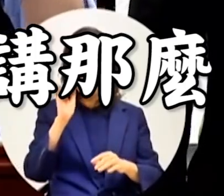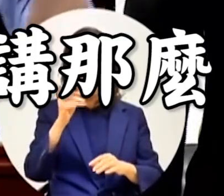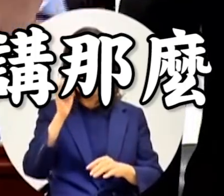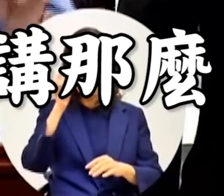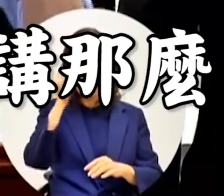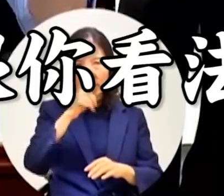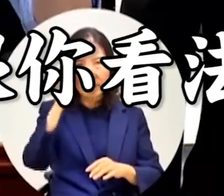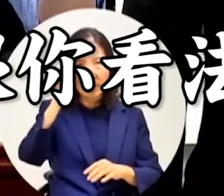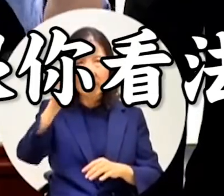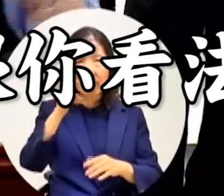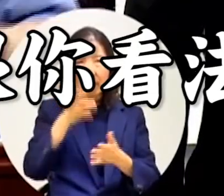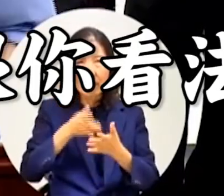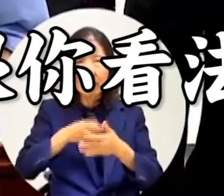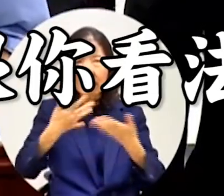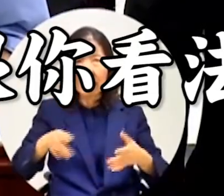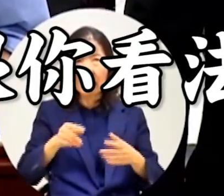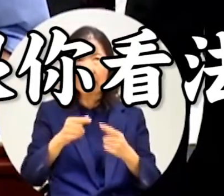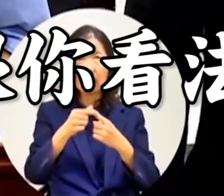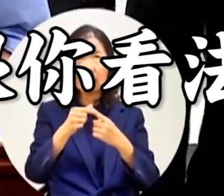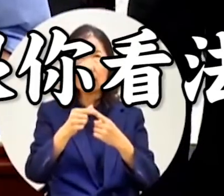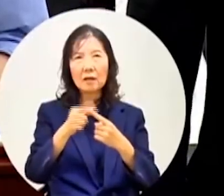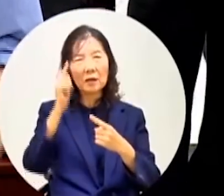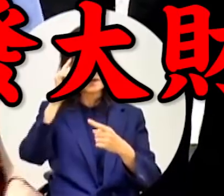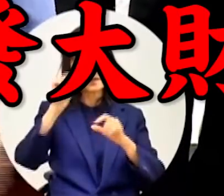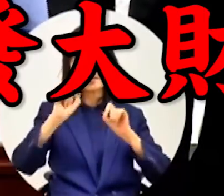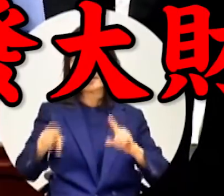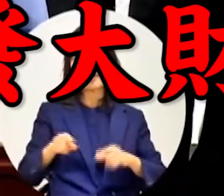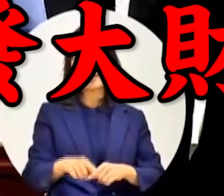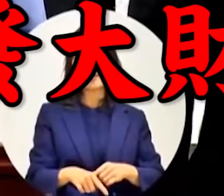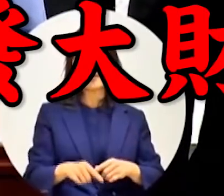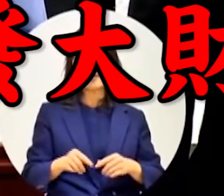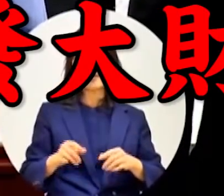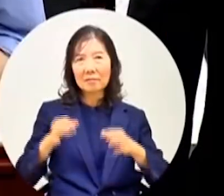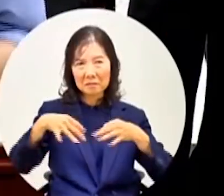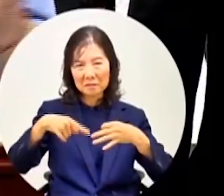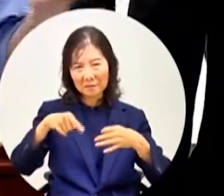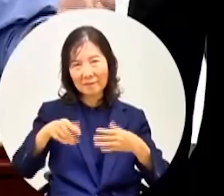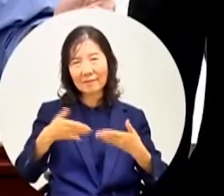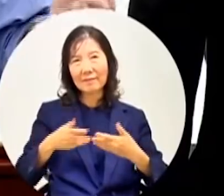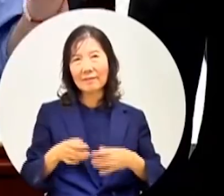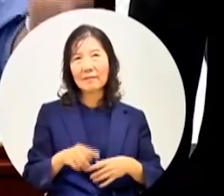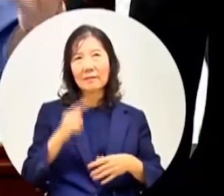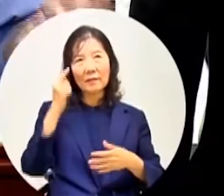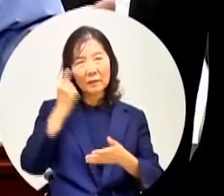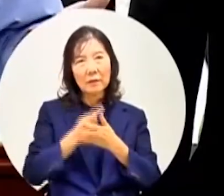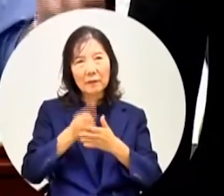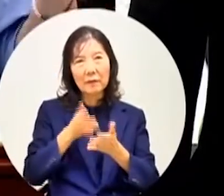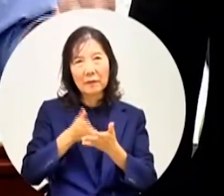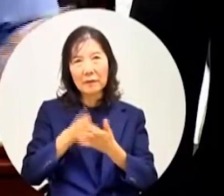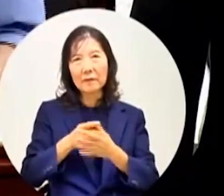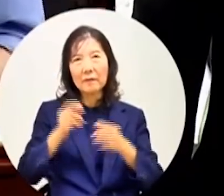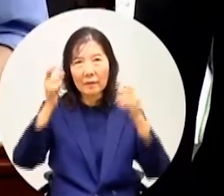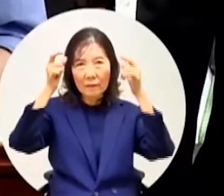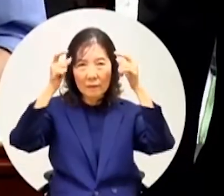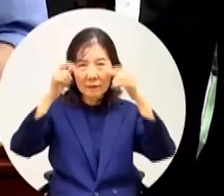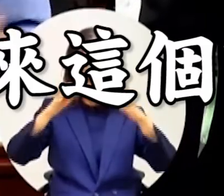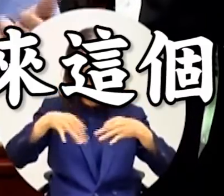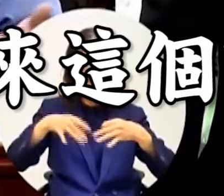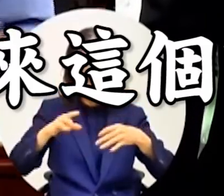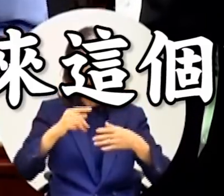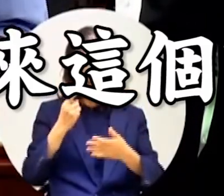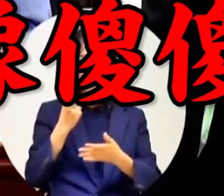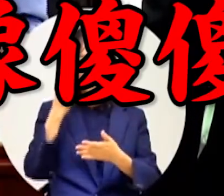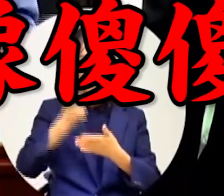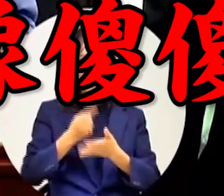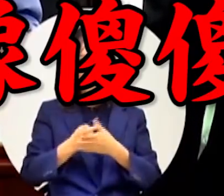你讲了那么多，第一点我跟你看法就不一样，就是发大财。我每天讲高雄发大财，高雄发大财，看